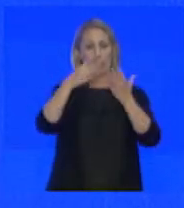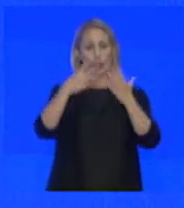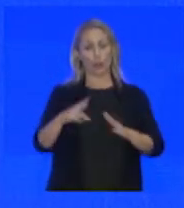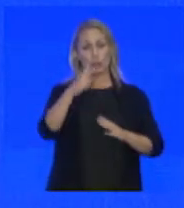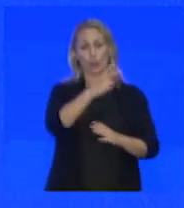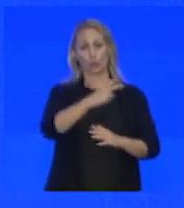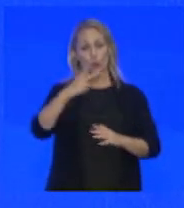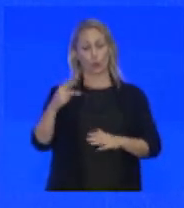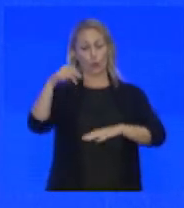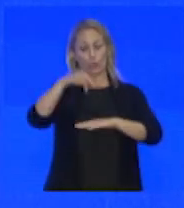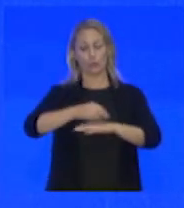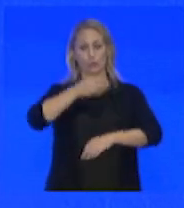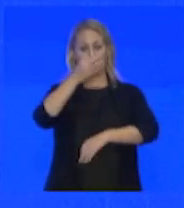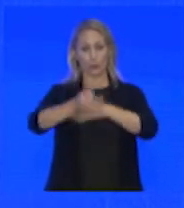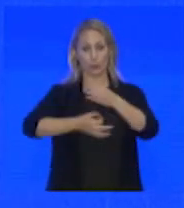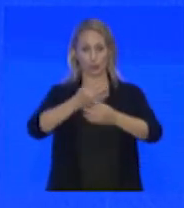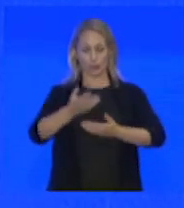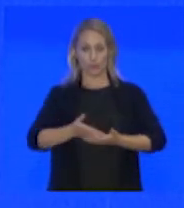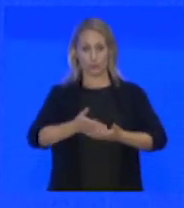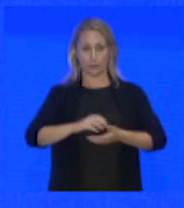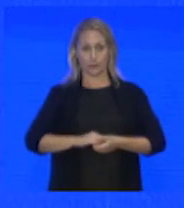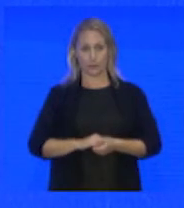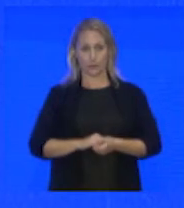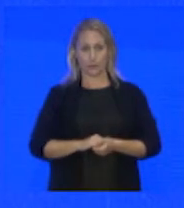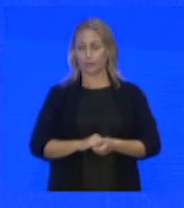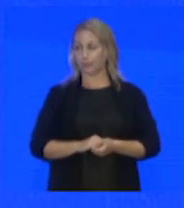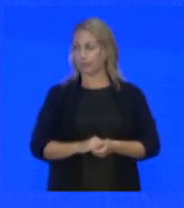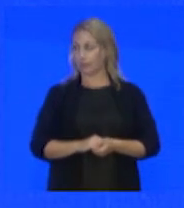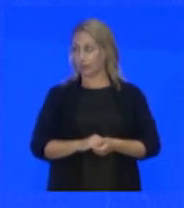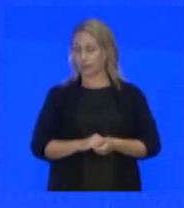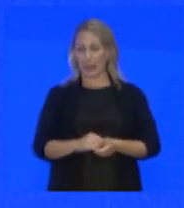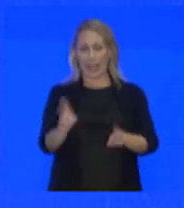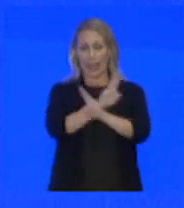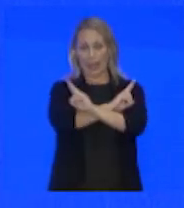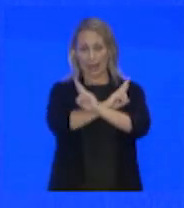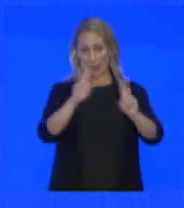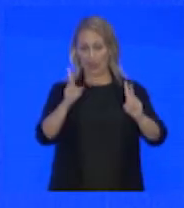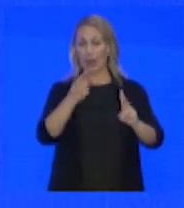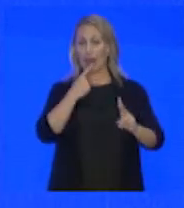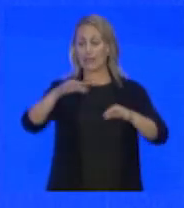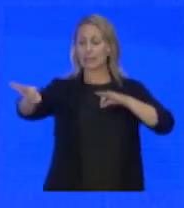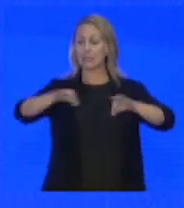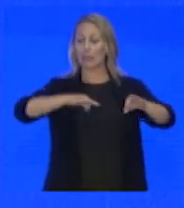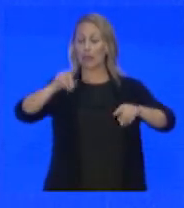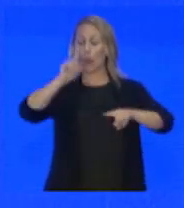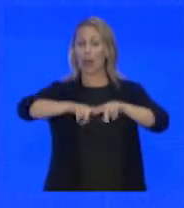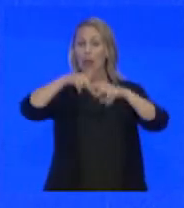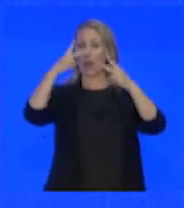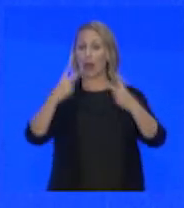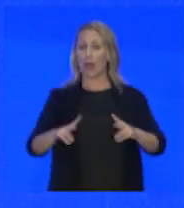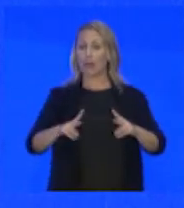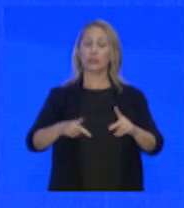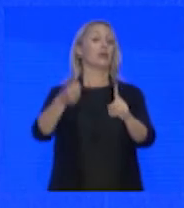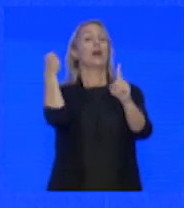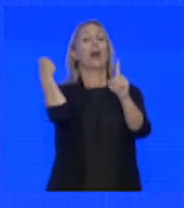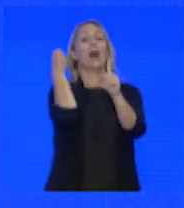1928. Μετρό πολιτό και σαφή. Θέτει το σχέδιο της χώρας.